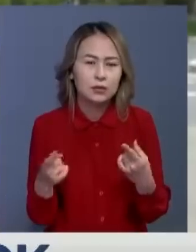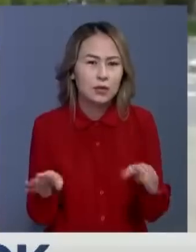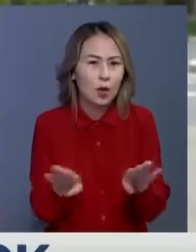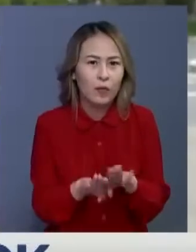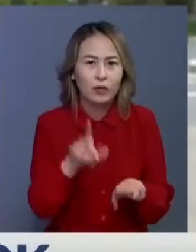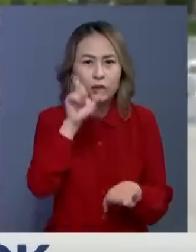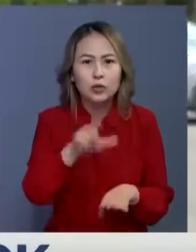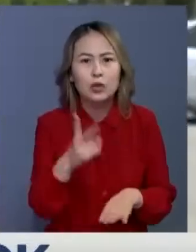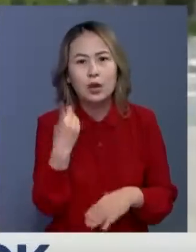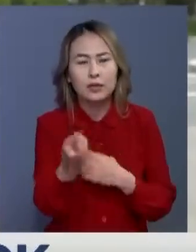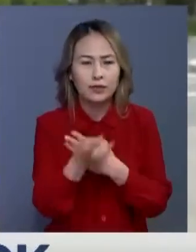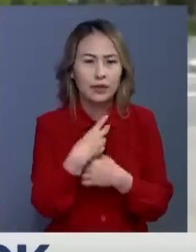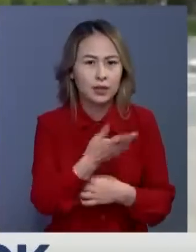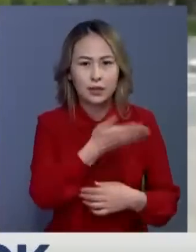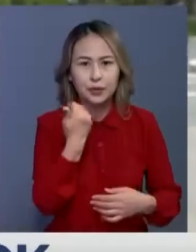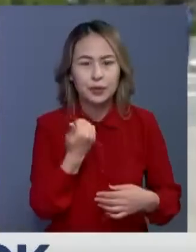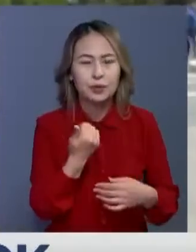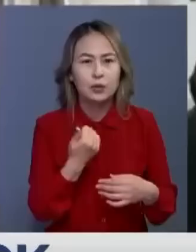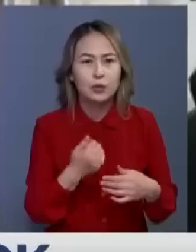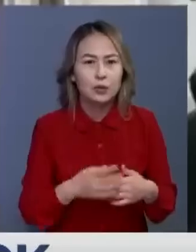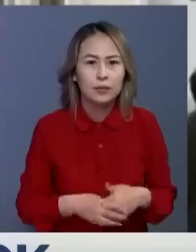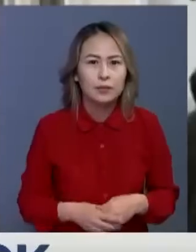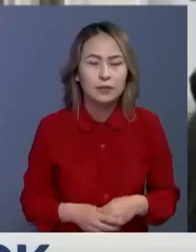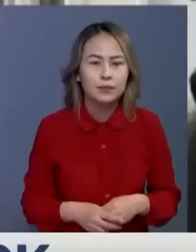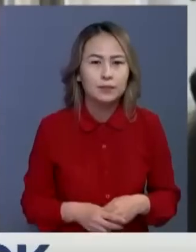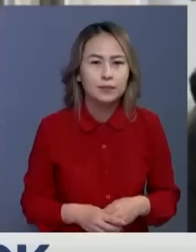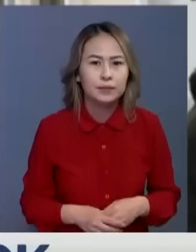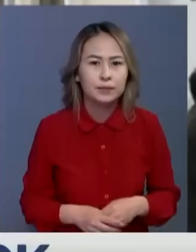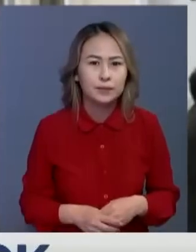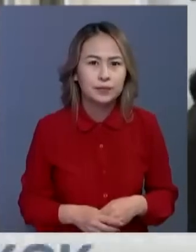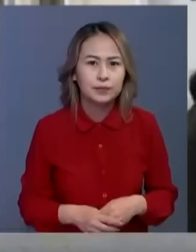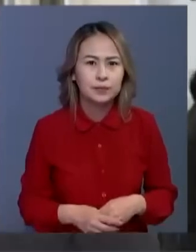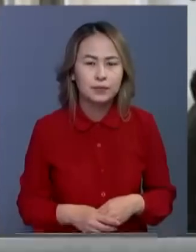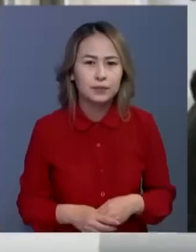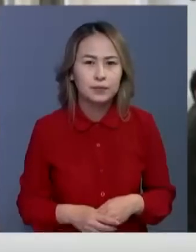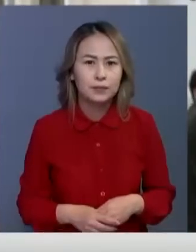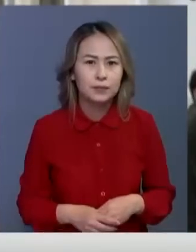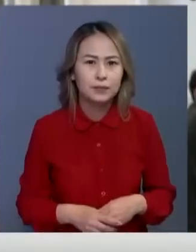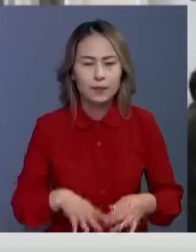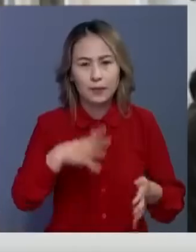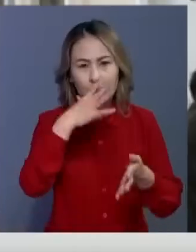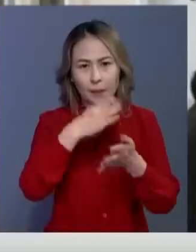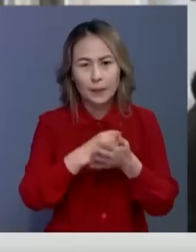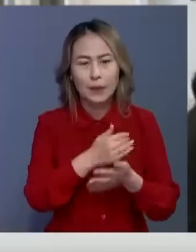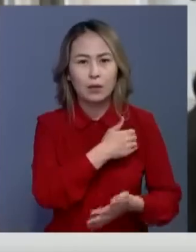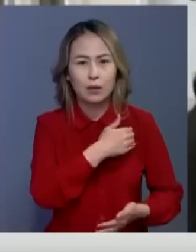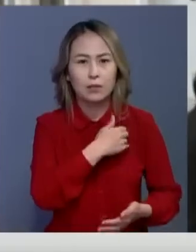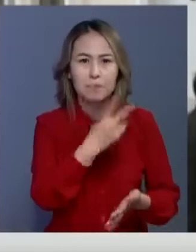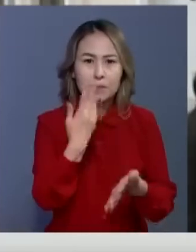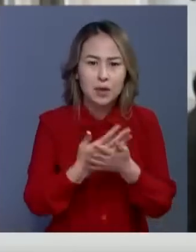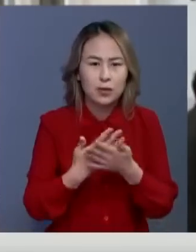деп бір енді бірде бірде айтпайды. Қаймен Есенаманұлы өзінің парасаттылығын білдіріп